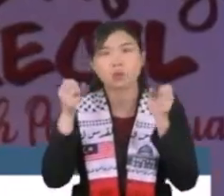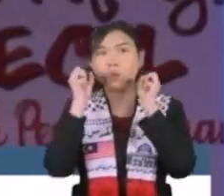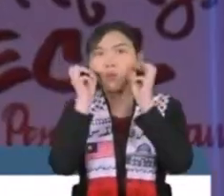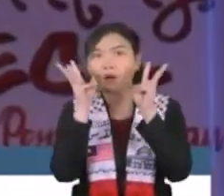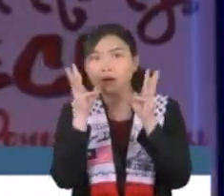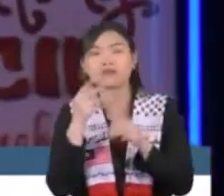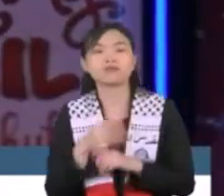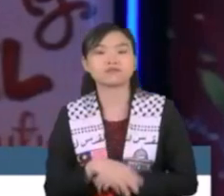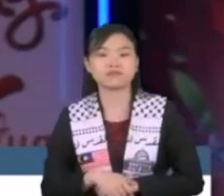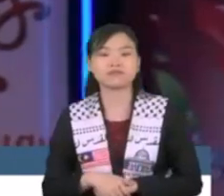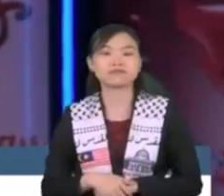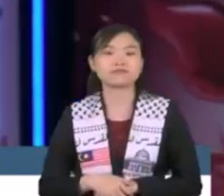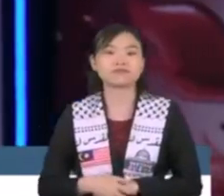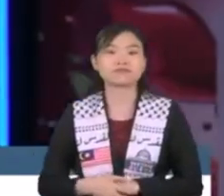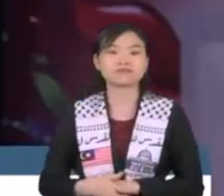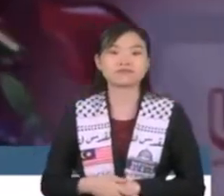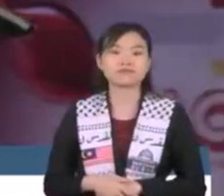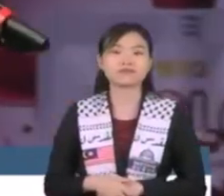wow.